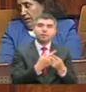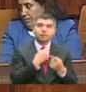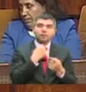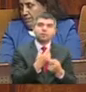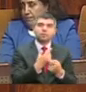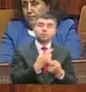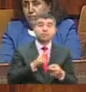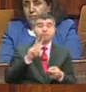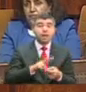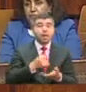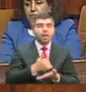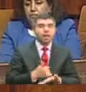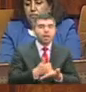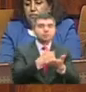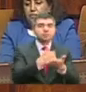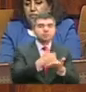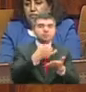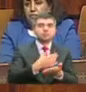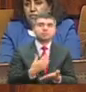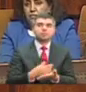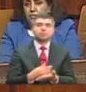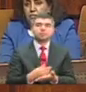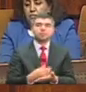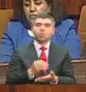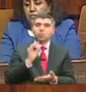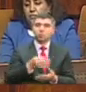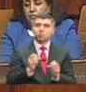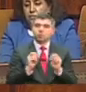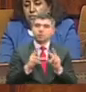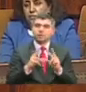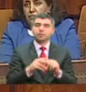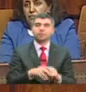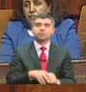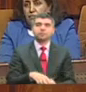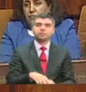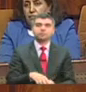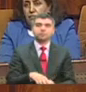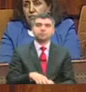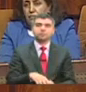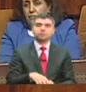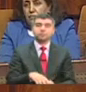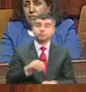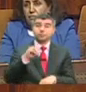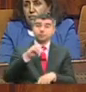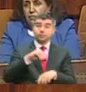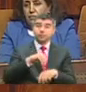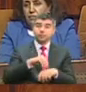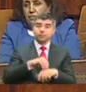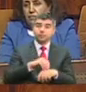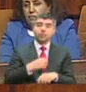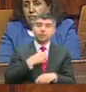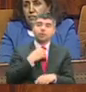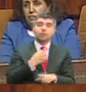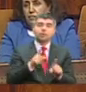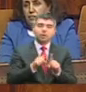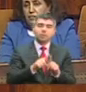مشروع سيد الوزير، مشروع وكنأكد عليه بالنسبة للإقليم اللي كنمثله. وبالتالي أنا كنقول هذه